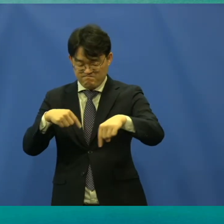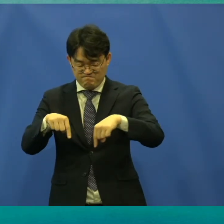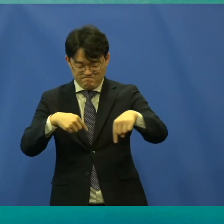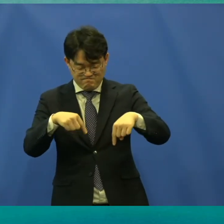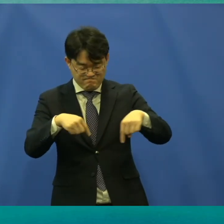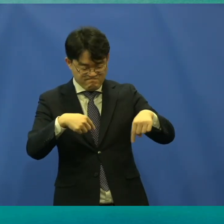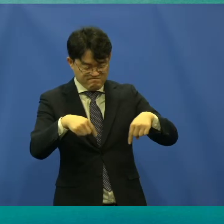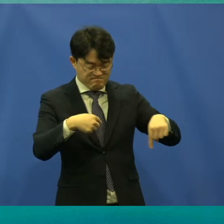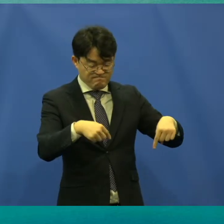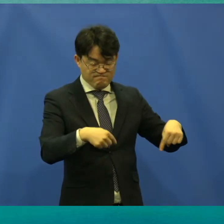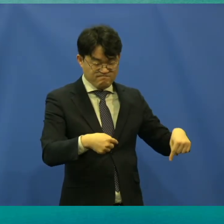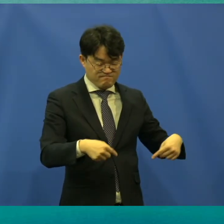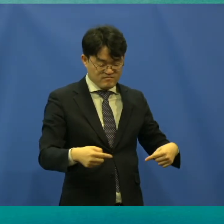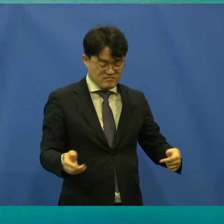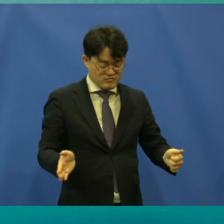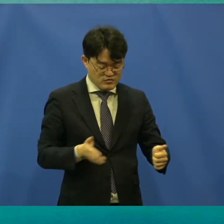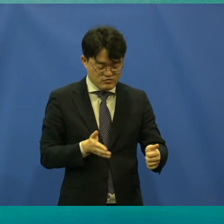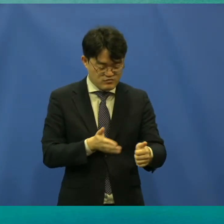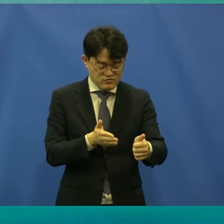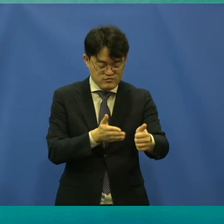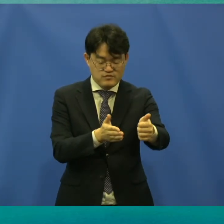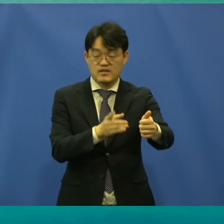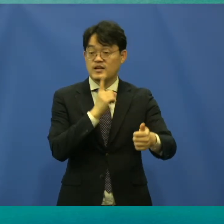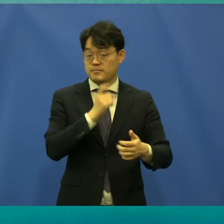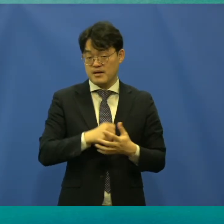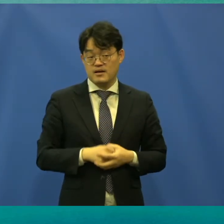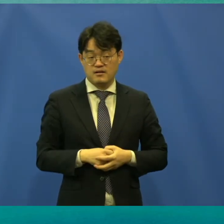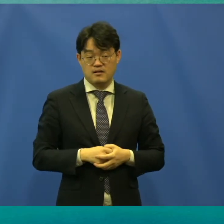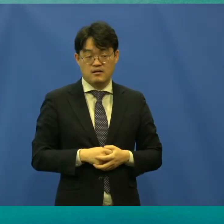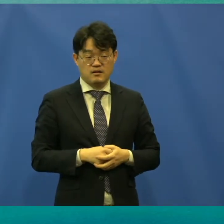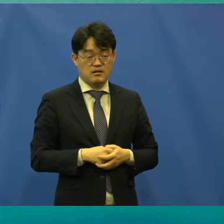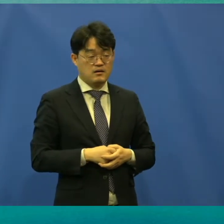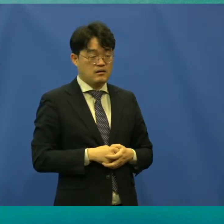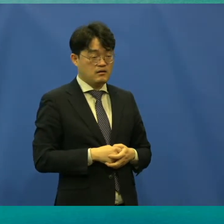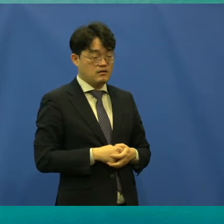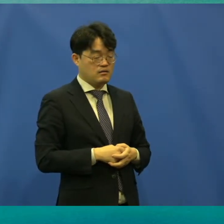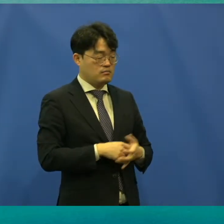아직 이야기가 끝이 나지 않았음을 의미하는 거죠. 여호와께서.